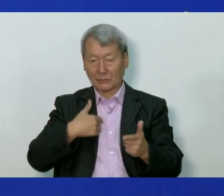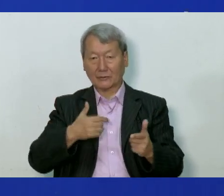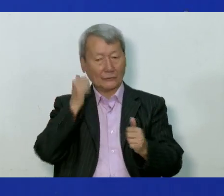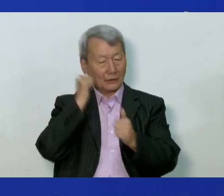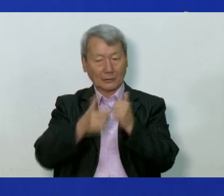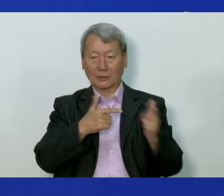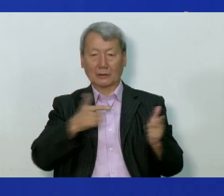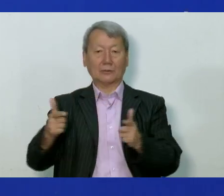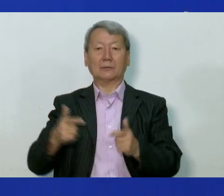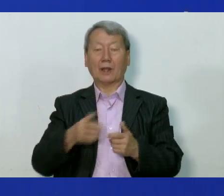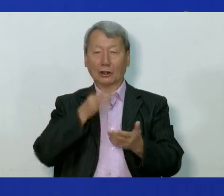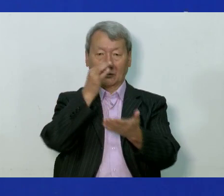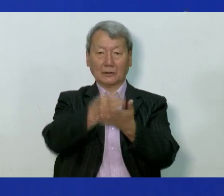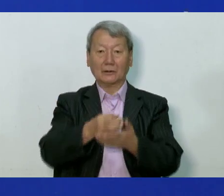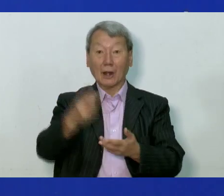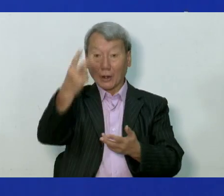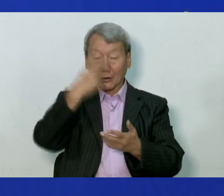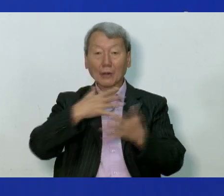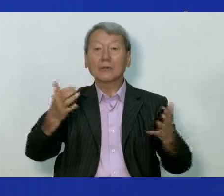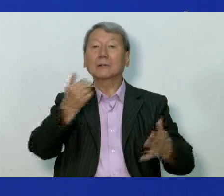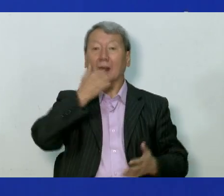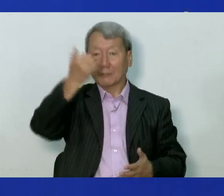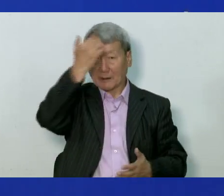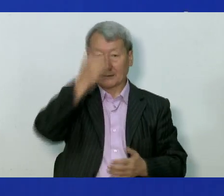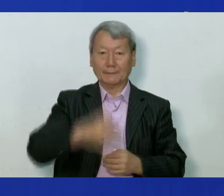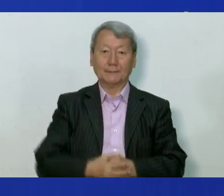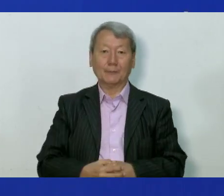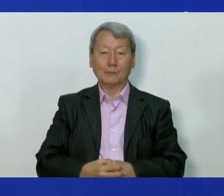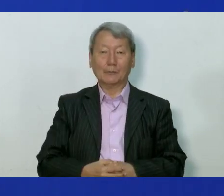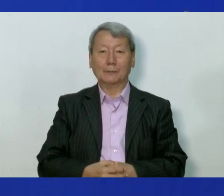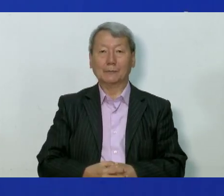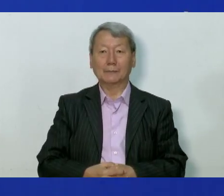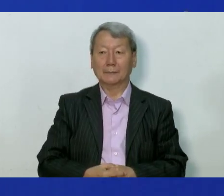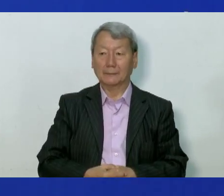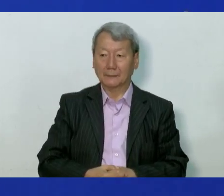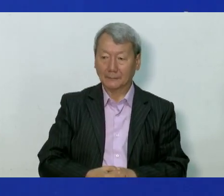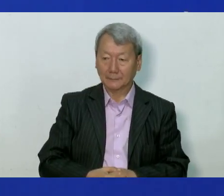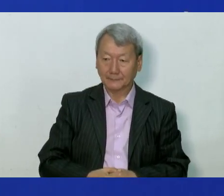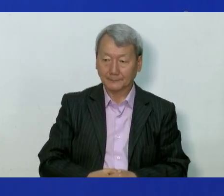дайыма даярбыз. Көңүл бурганыңызга чоң рахмат.